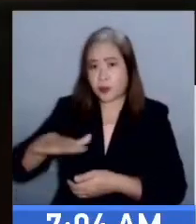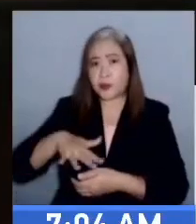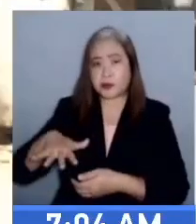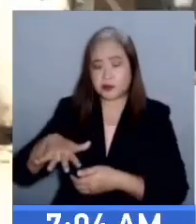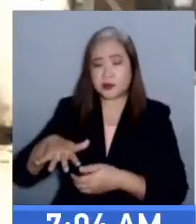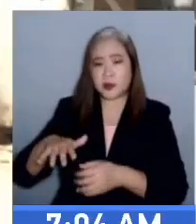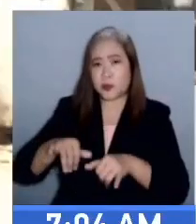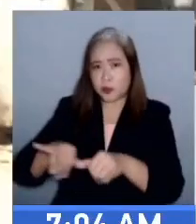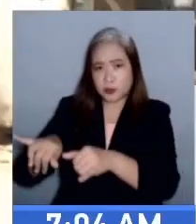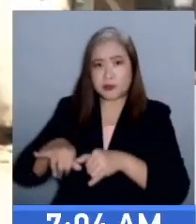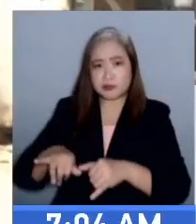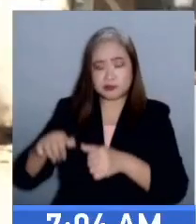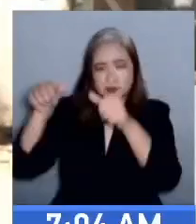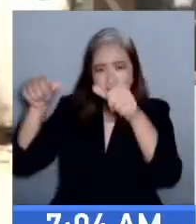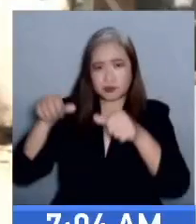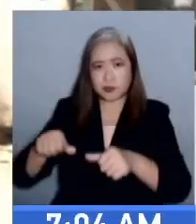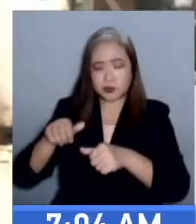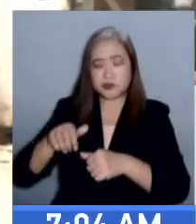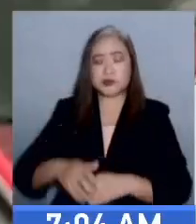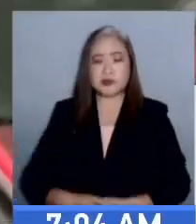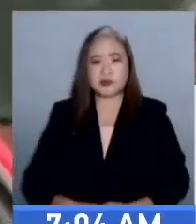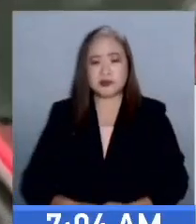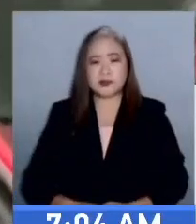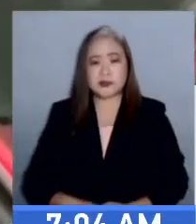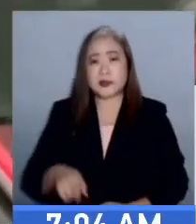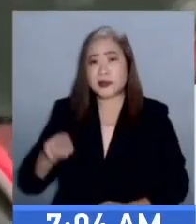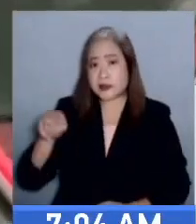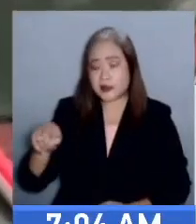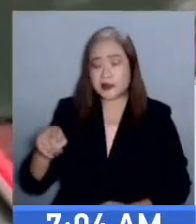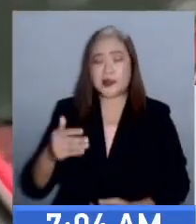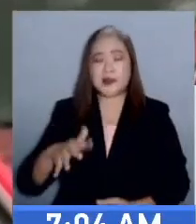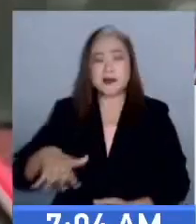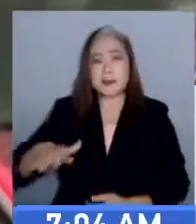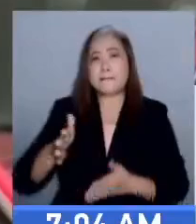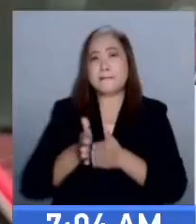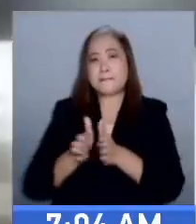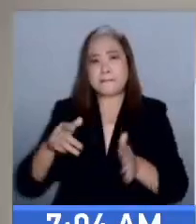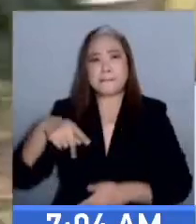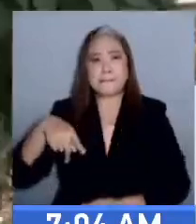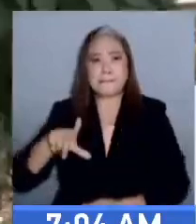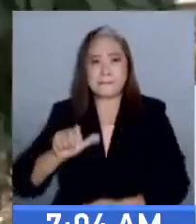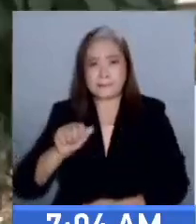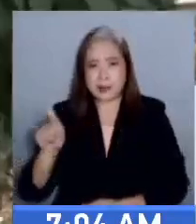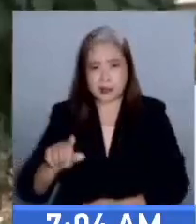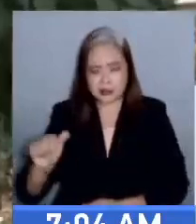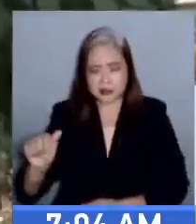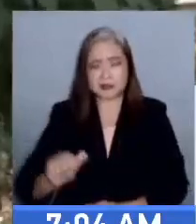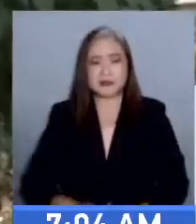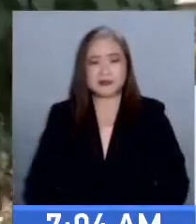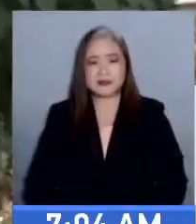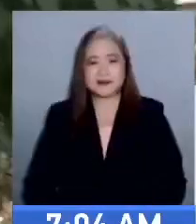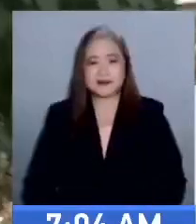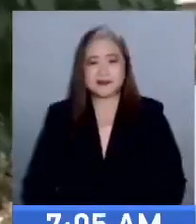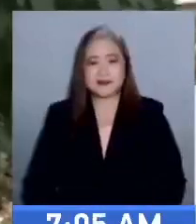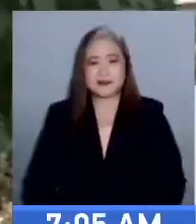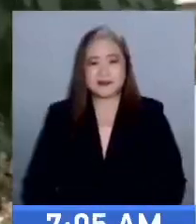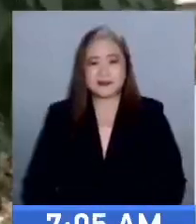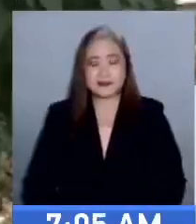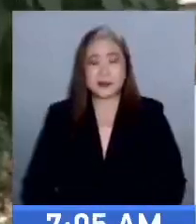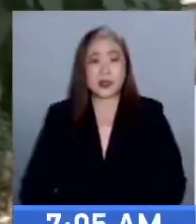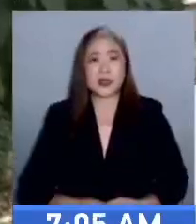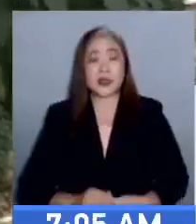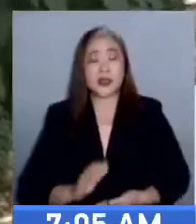lungsod. Karamihan dito nasa public plaza ng bawat barangay. Sa Zamboanga City, may